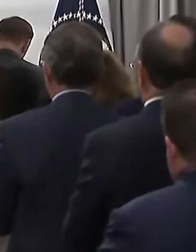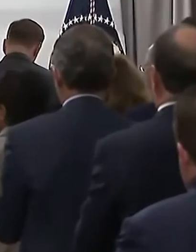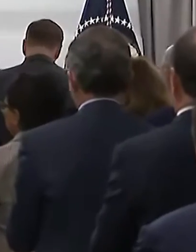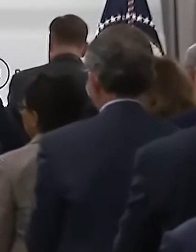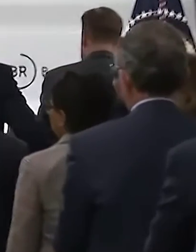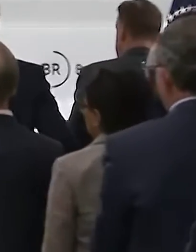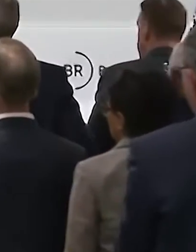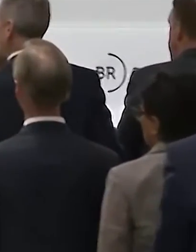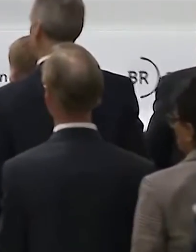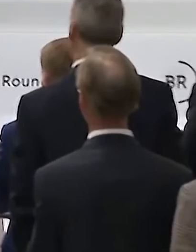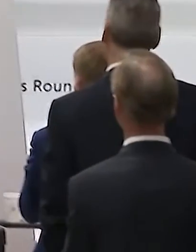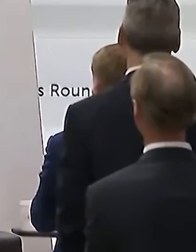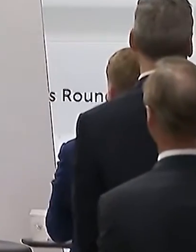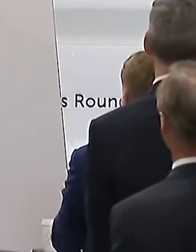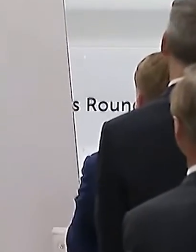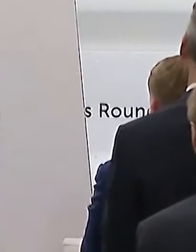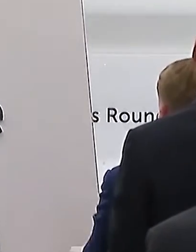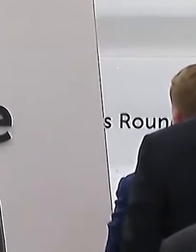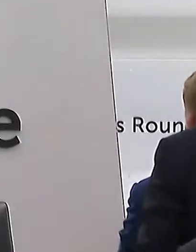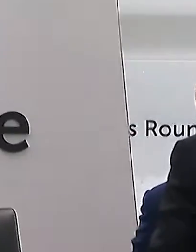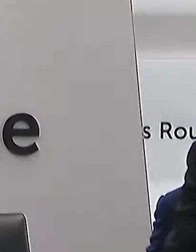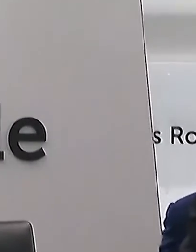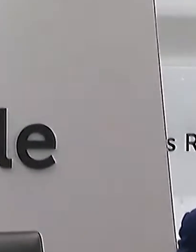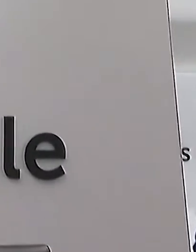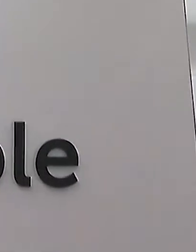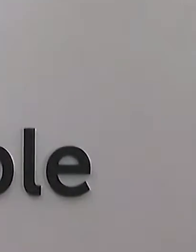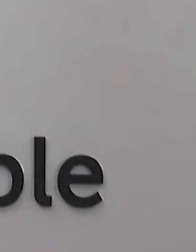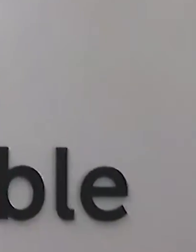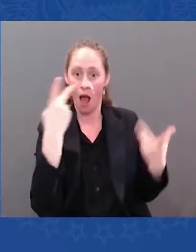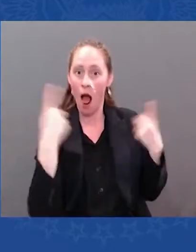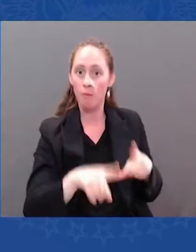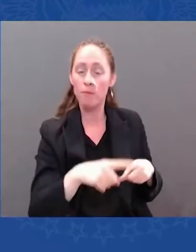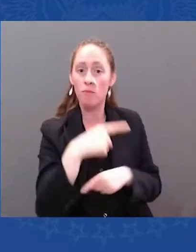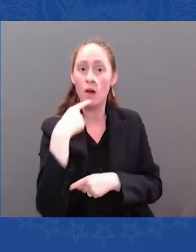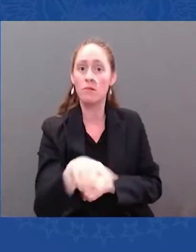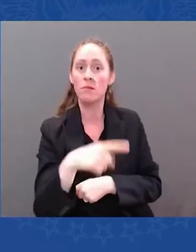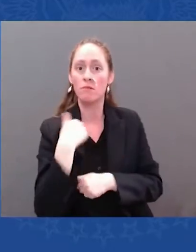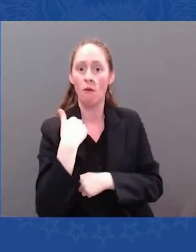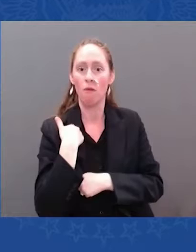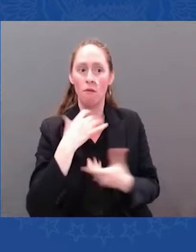გასულ კვირას პრეზიდენტმა ჯო ბაიდენმა დაადასტურა, რომ რუსეთმა ახალი იარაღი გამოიყენა.